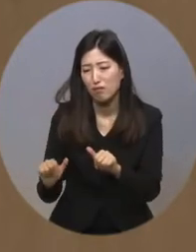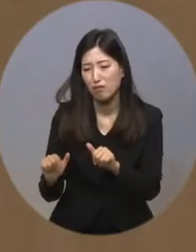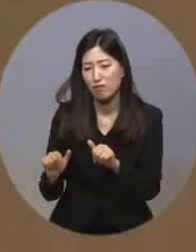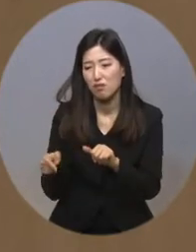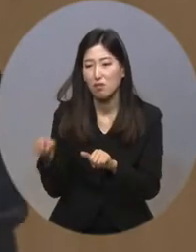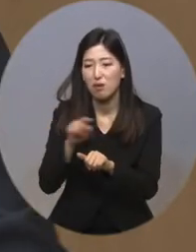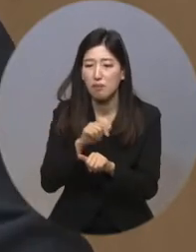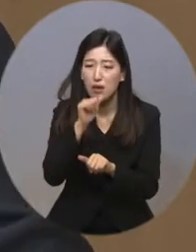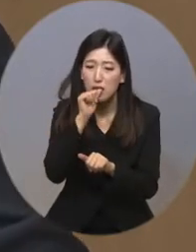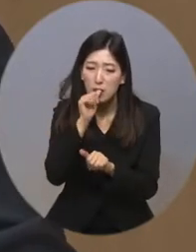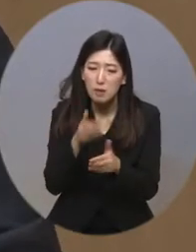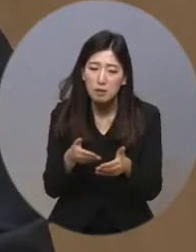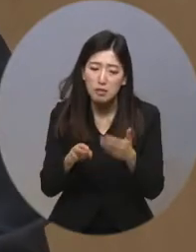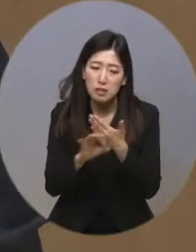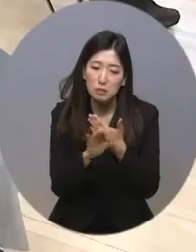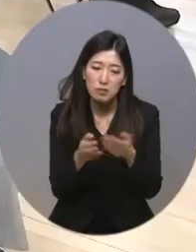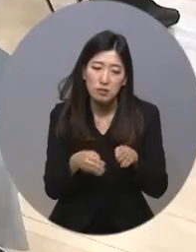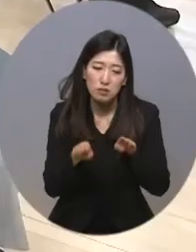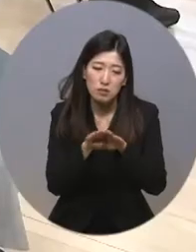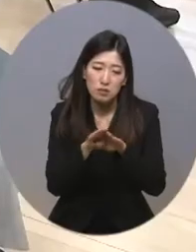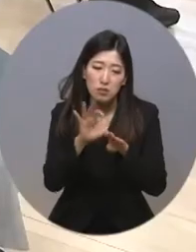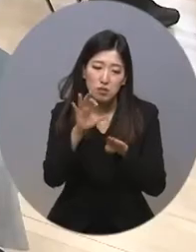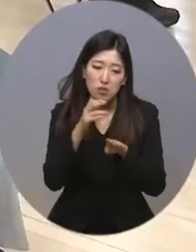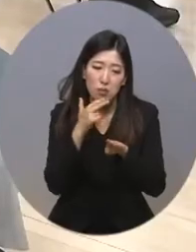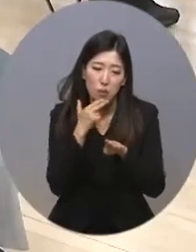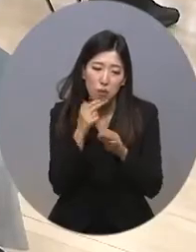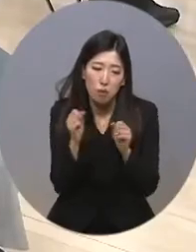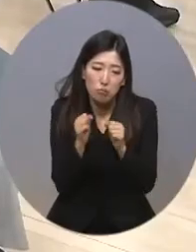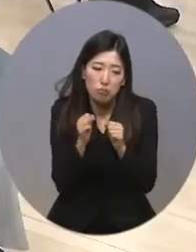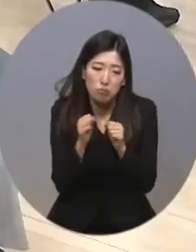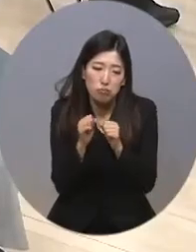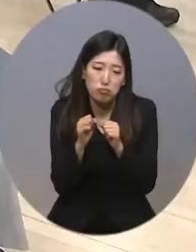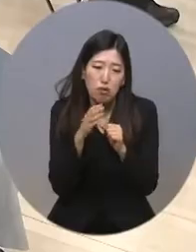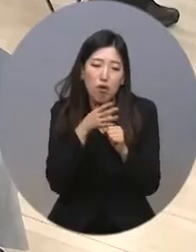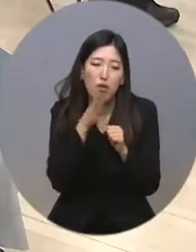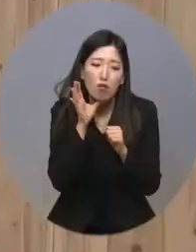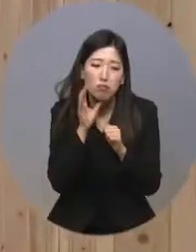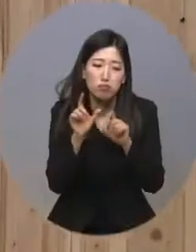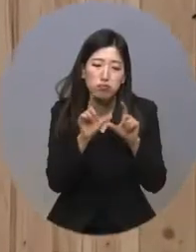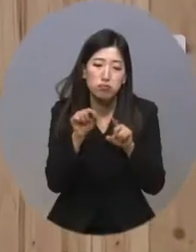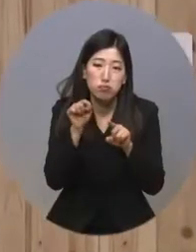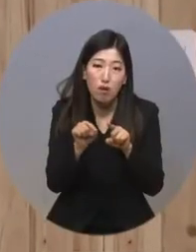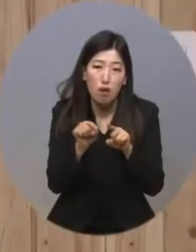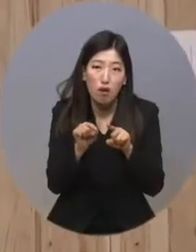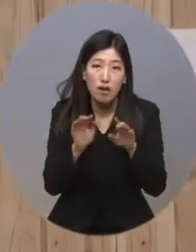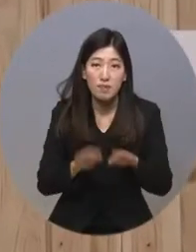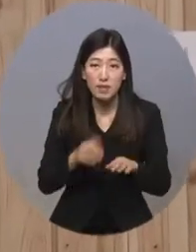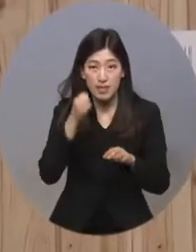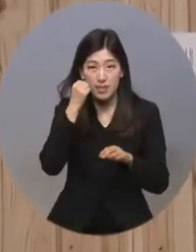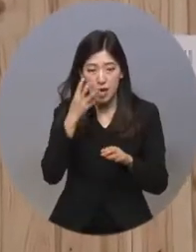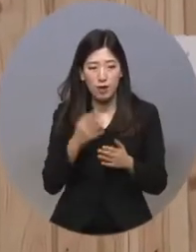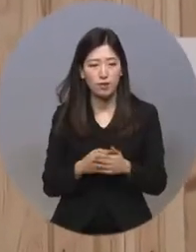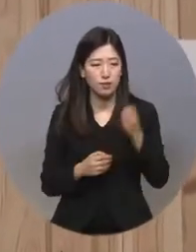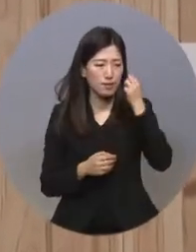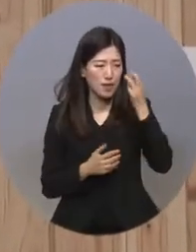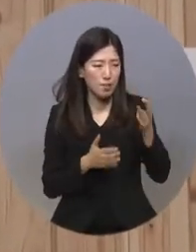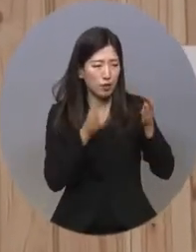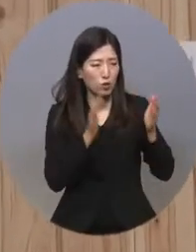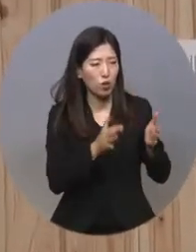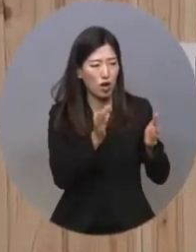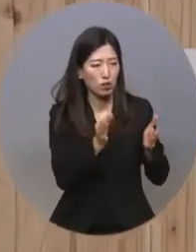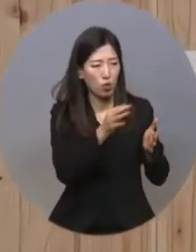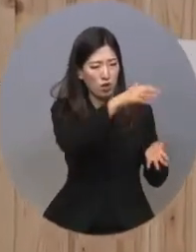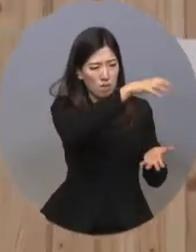난방조차 잘 되지 않은 열악한 환경에서 생활하고 계신 어르신이었으며 3개월간의 후원금 모금으로